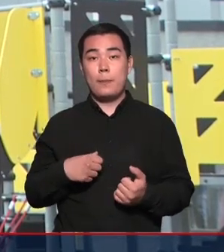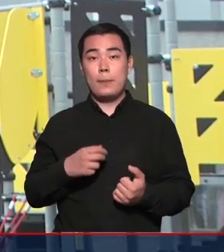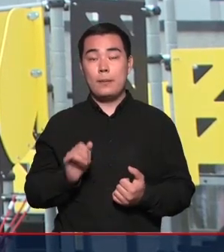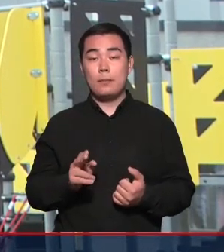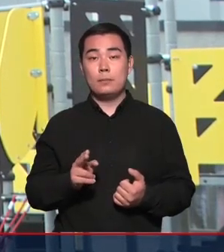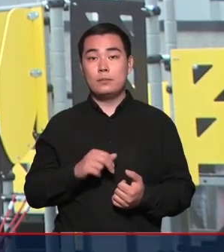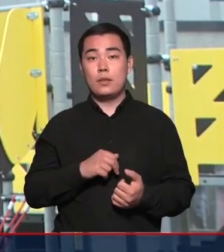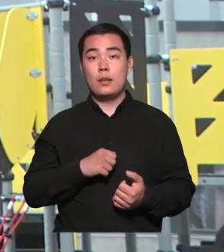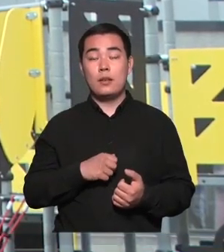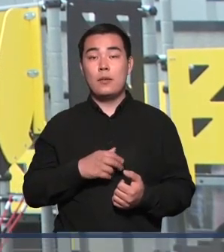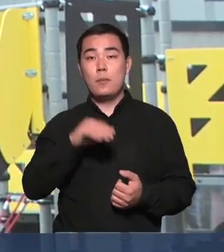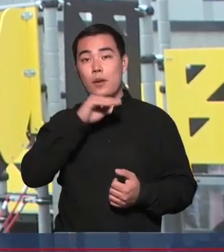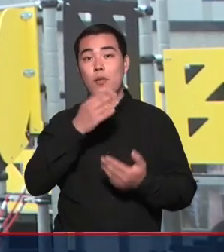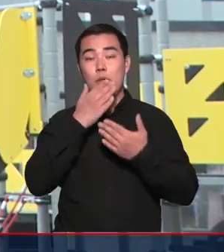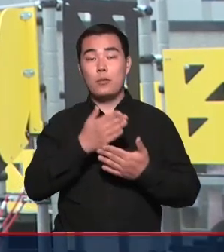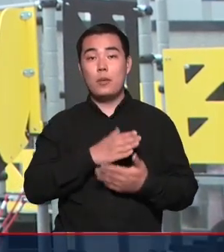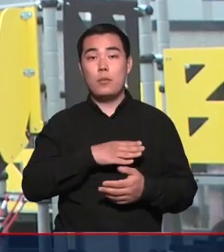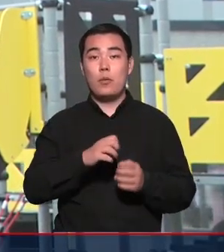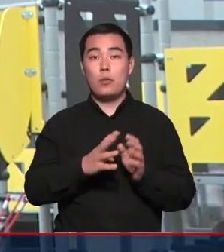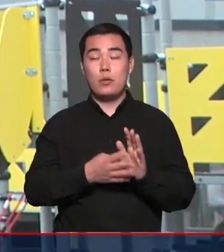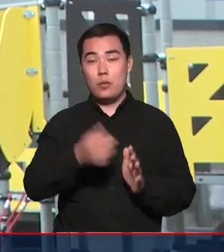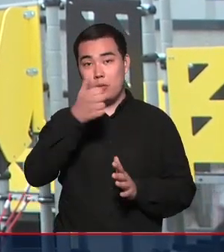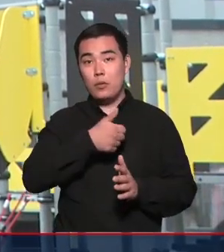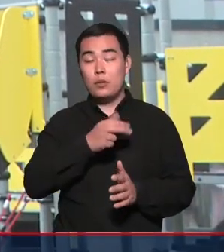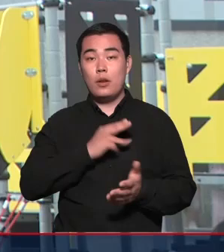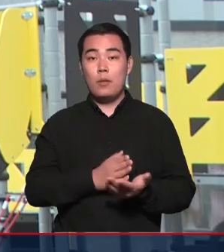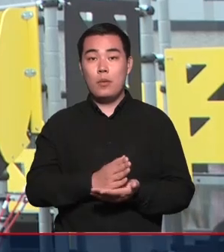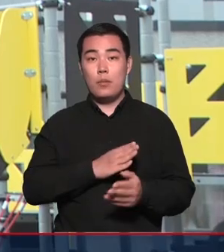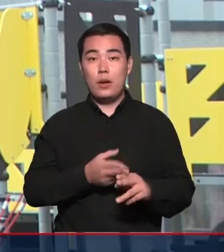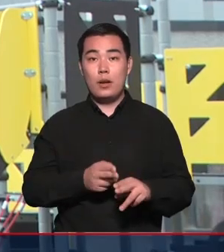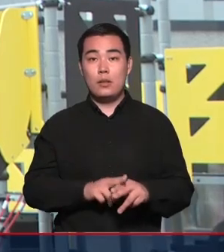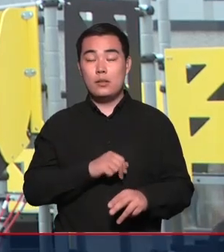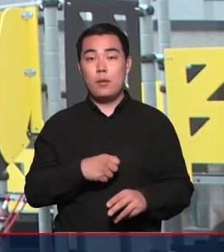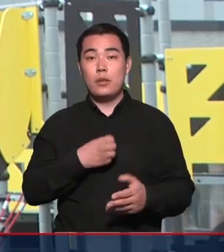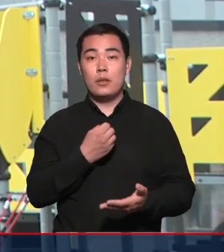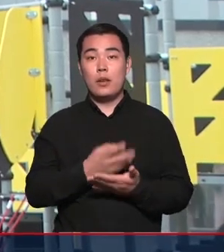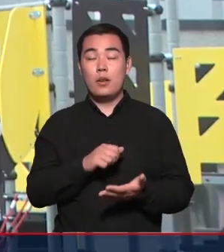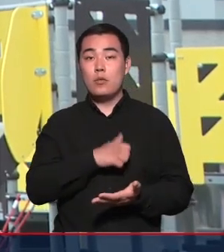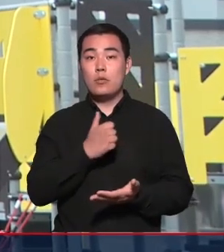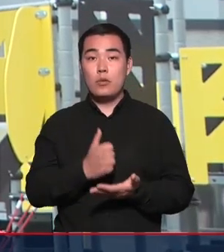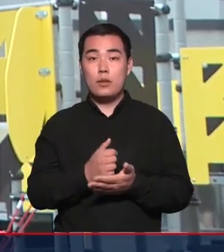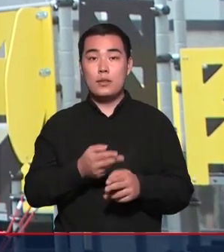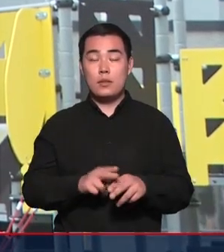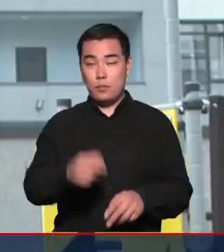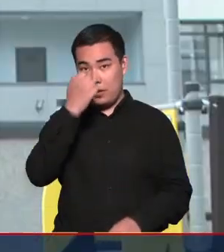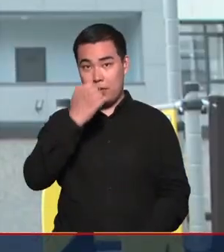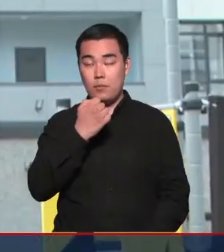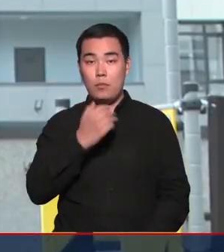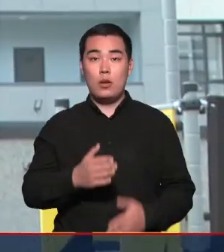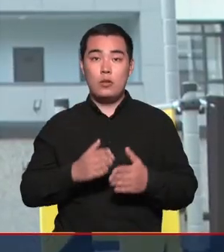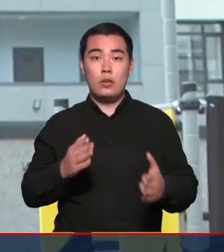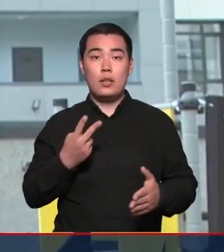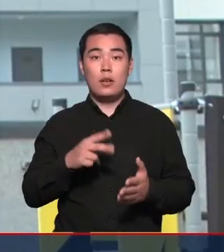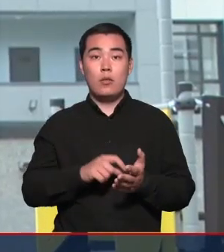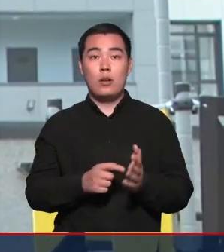Және мамандығымды сүйгеннен шығар, бір орында 19 жыл жұмыс істеу. Соны бағалап жатқан басшылыққа үлкен ризашылығымды білдіремін. Екі бөлмелі